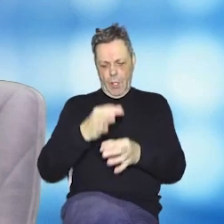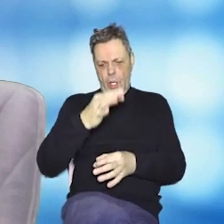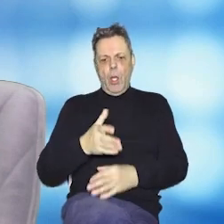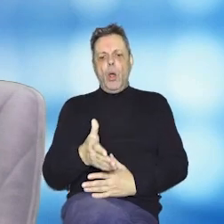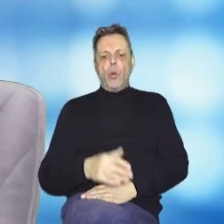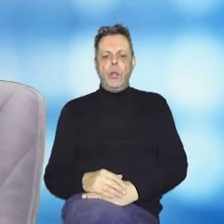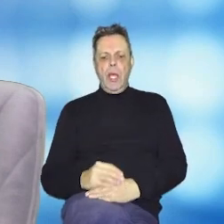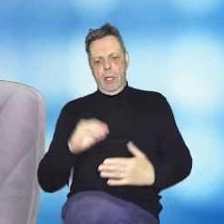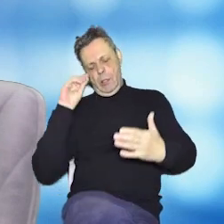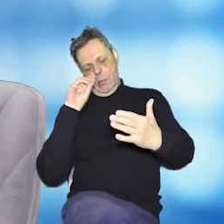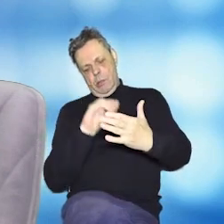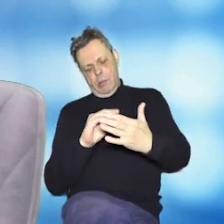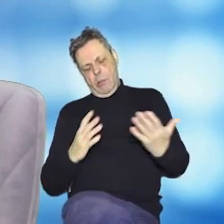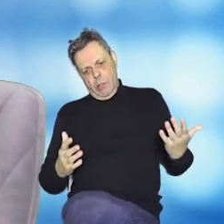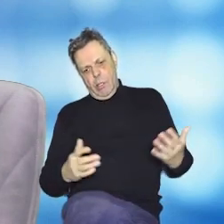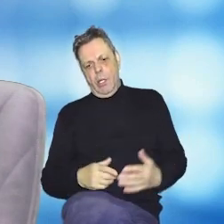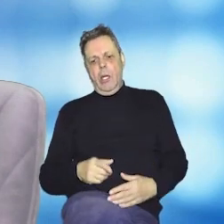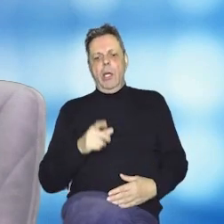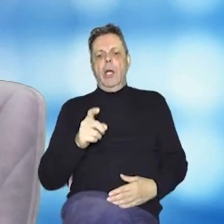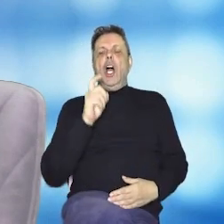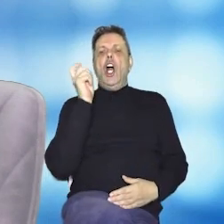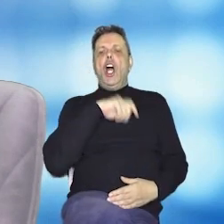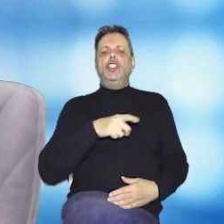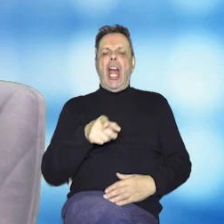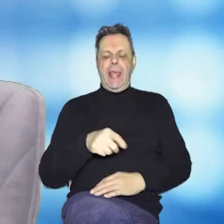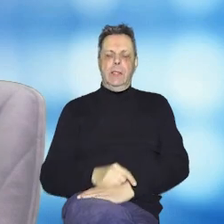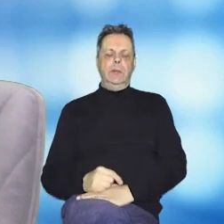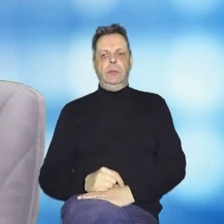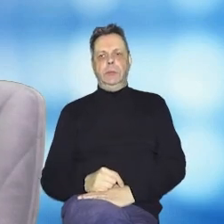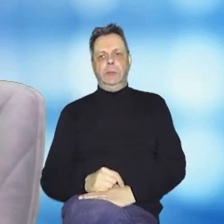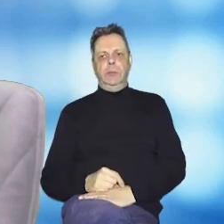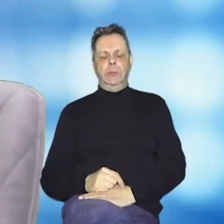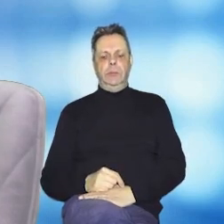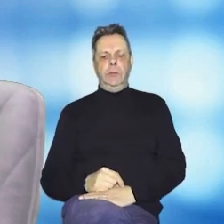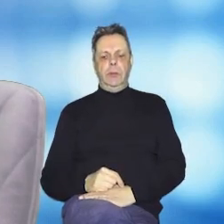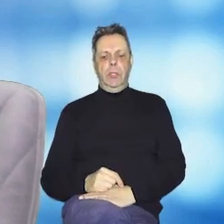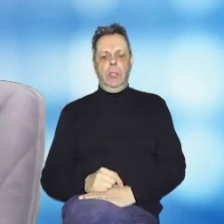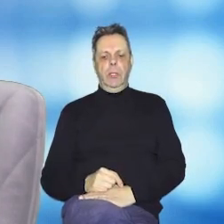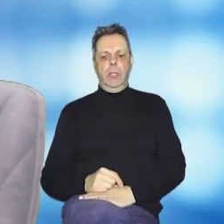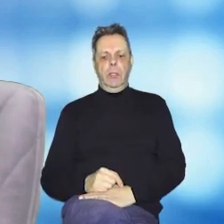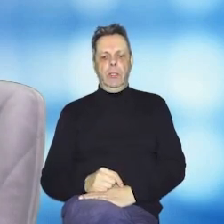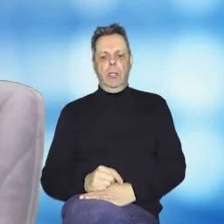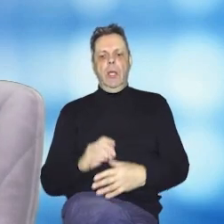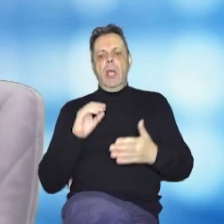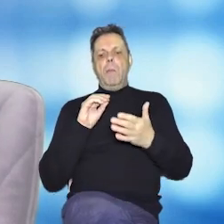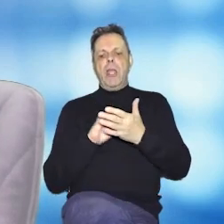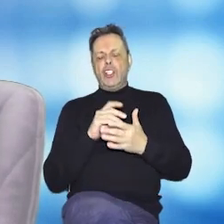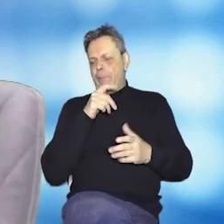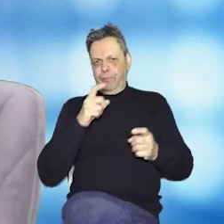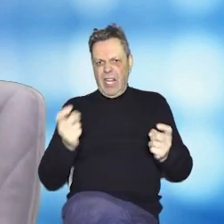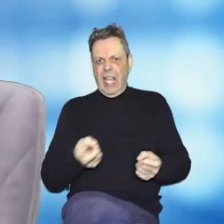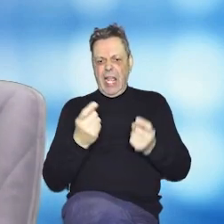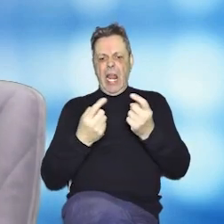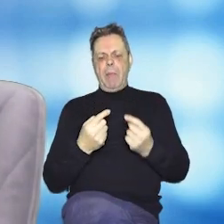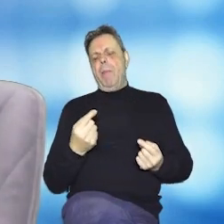druge strane je natpis. O čemu se radi? Tu je čaj. Vjerovali li ne čaj? A piše u